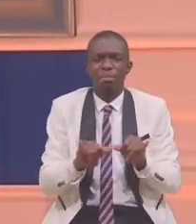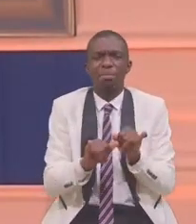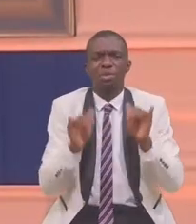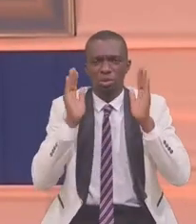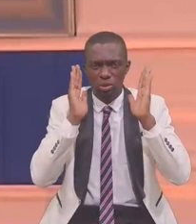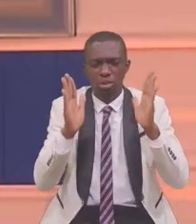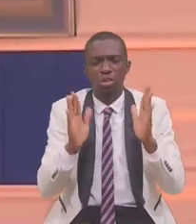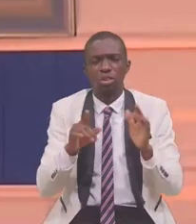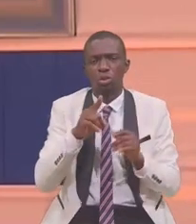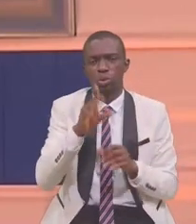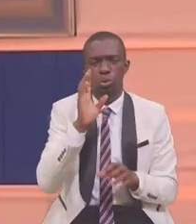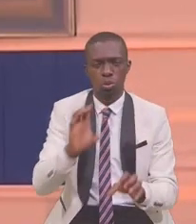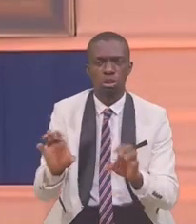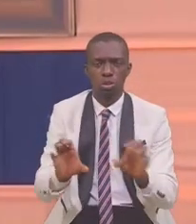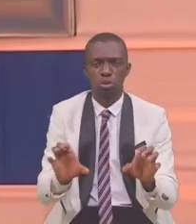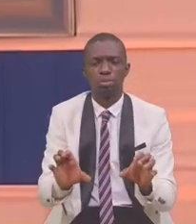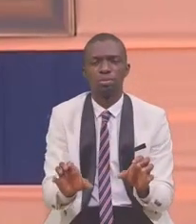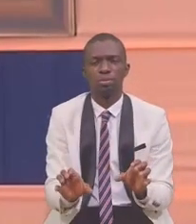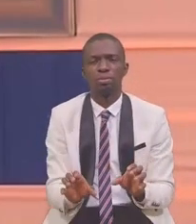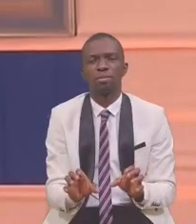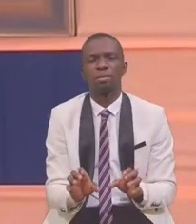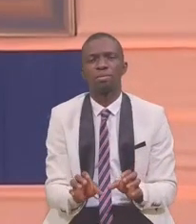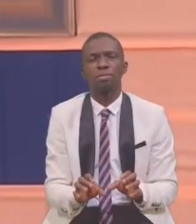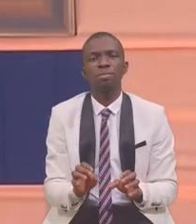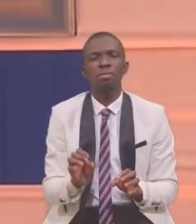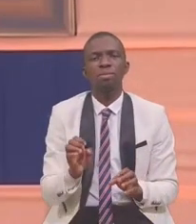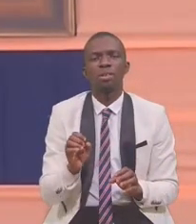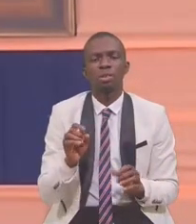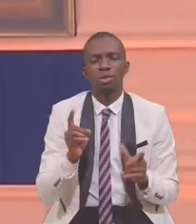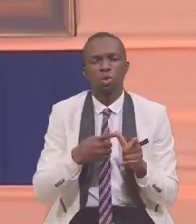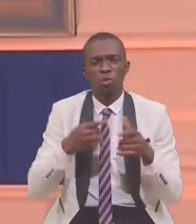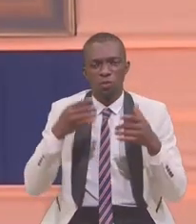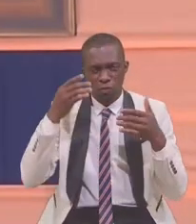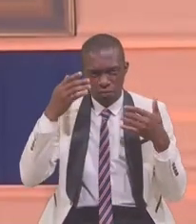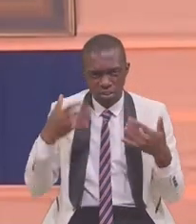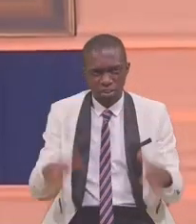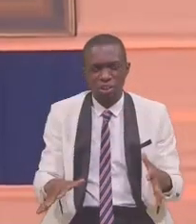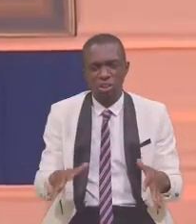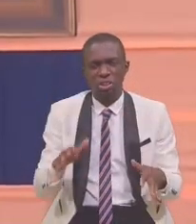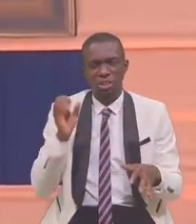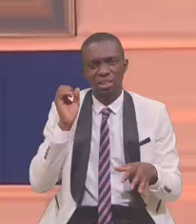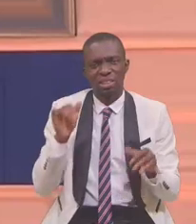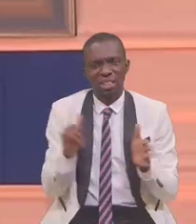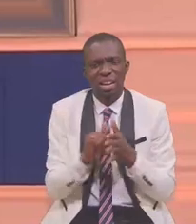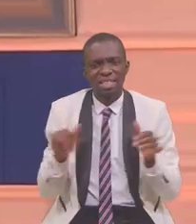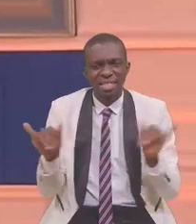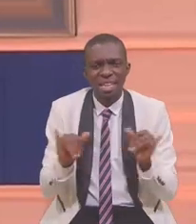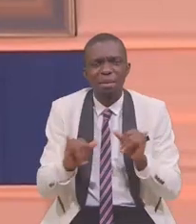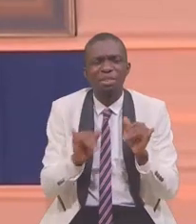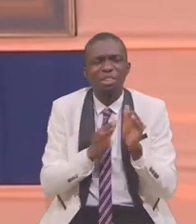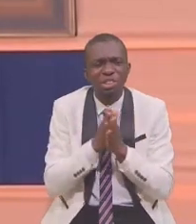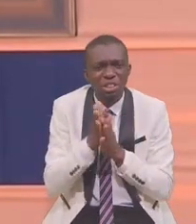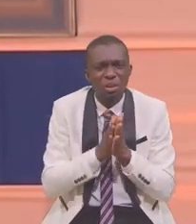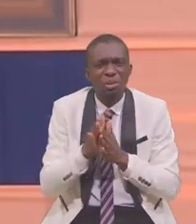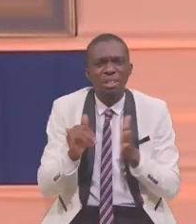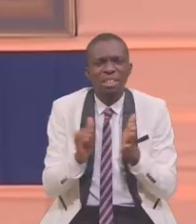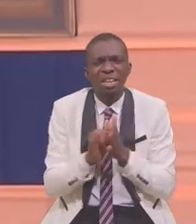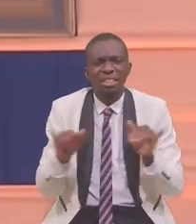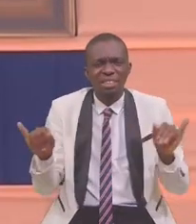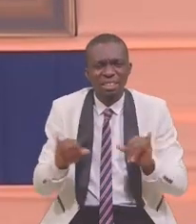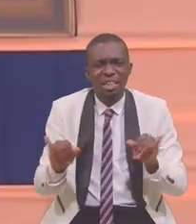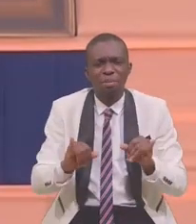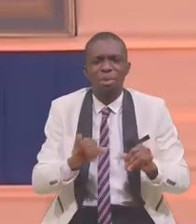en atteignant les pécheurs, disant que ma nourriture est de faire la volonté de celui qui m'a envoyé, et d'achever son œuvre. Il faut